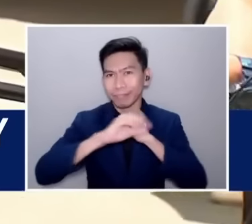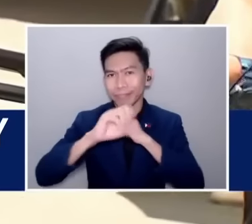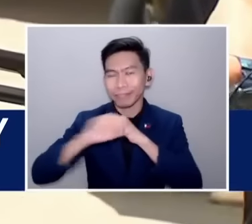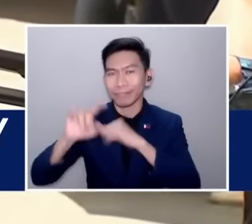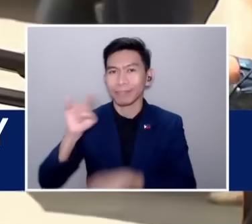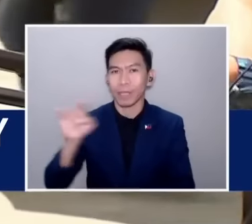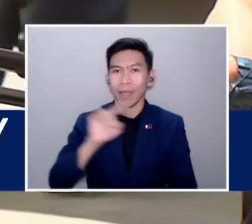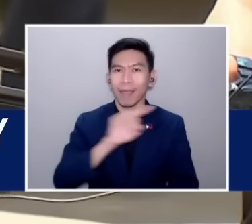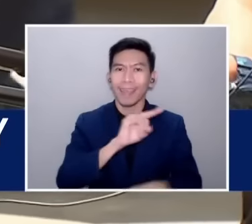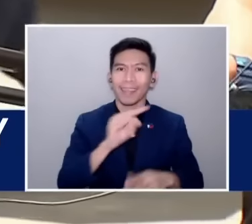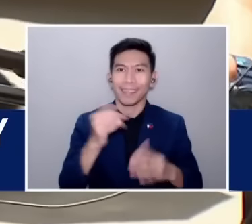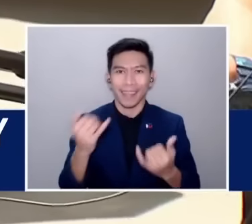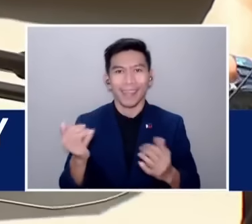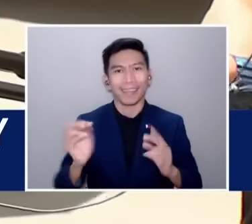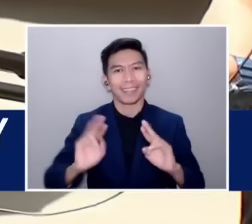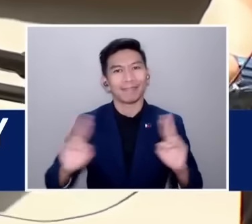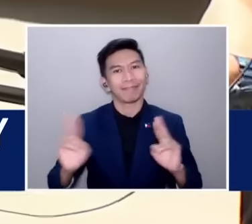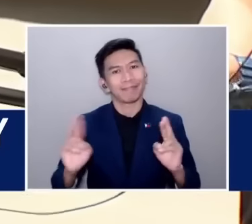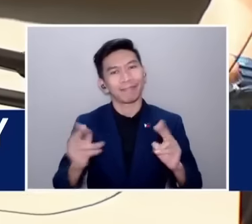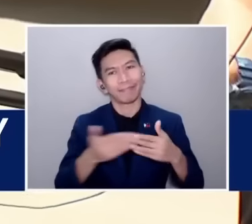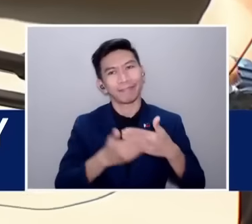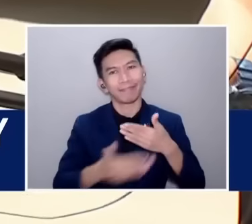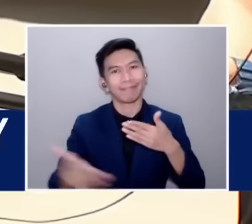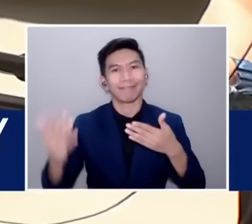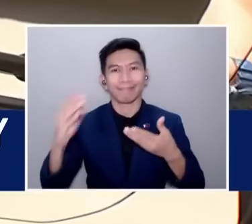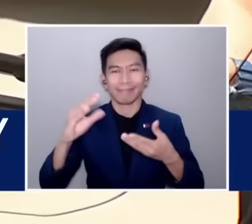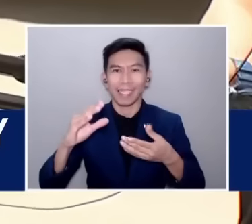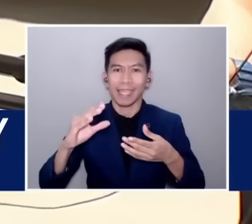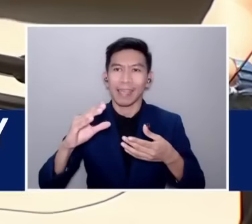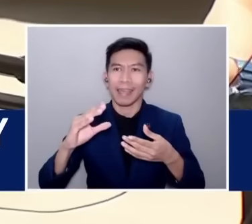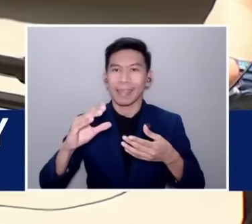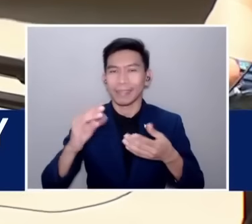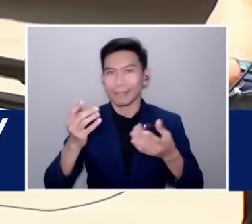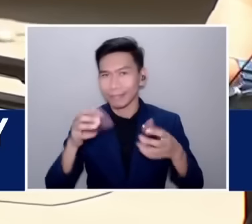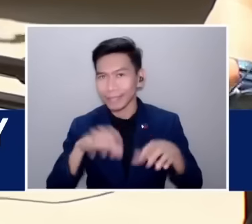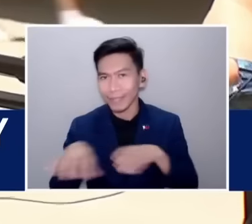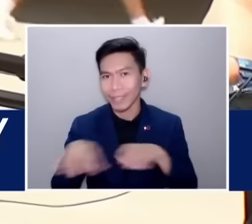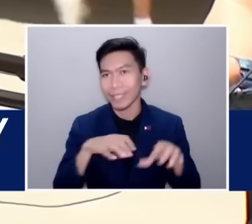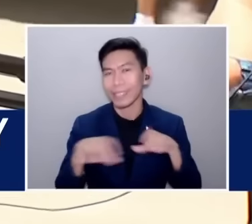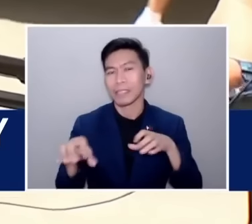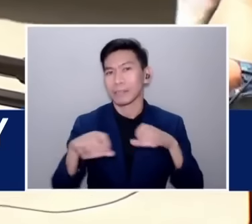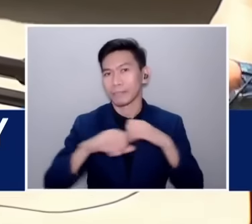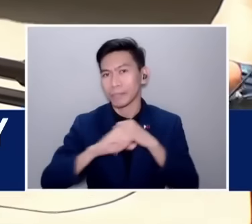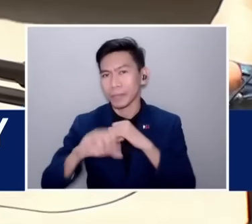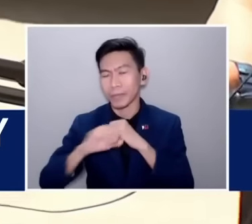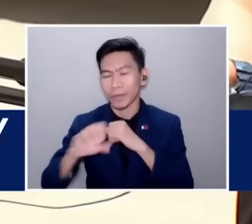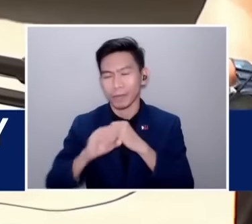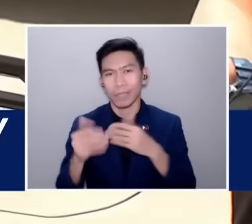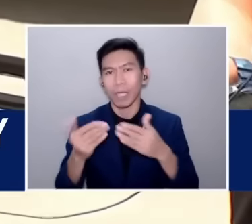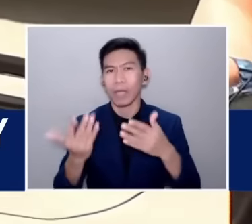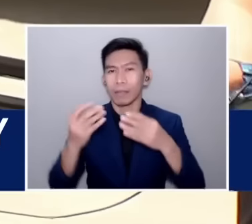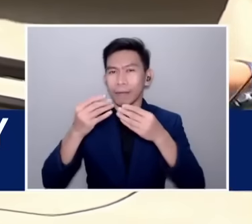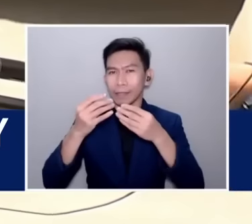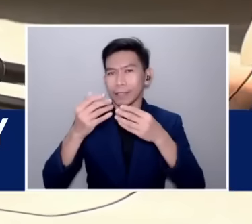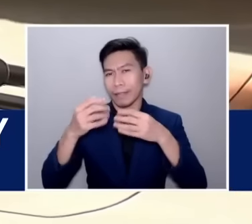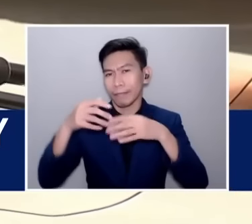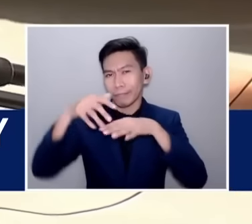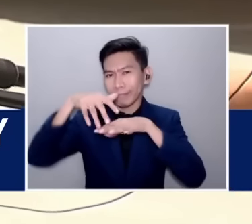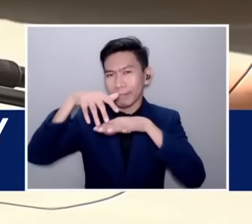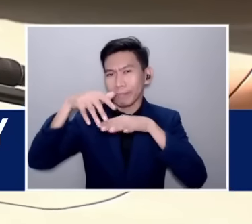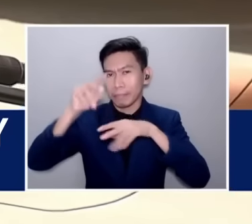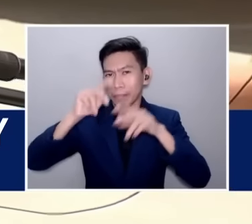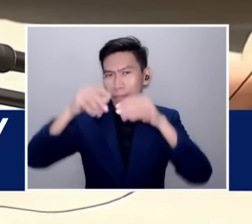ngayon, which is if a follow-up namin yung sa grassroots, no? sa baba ng